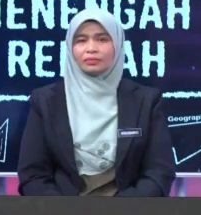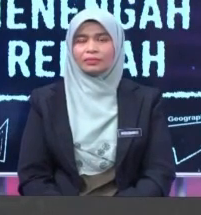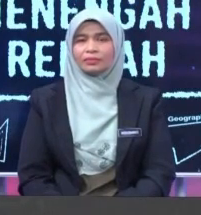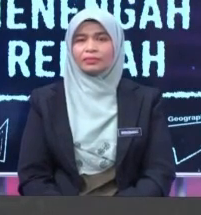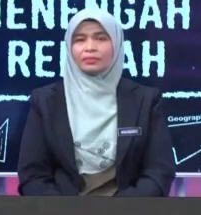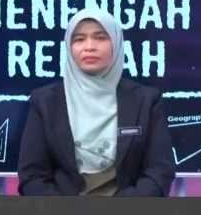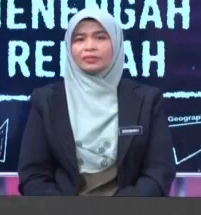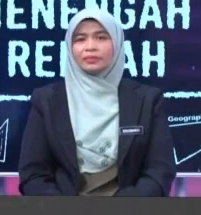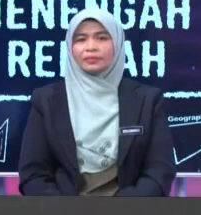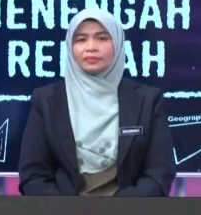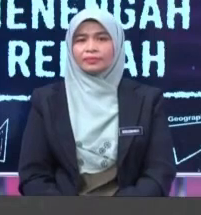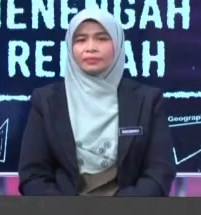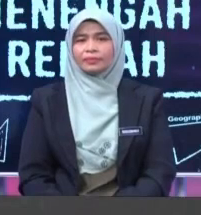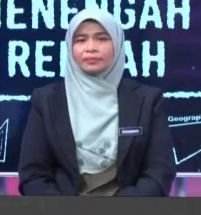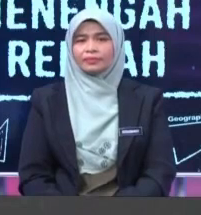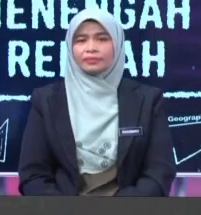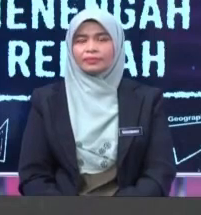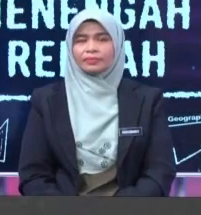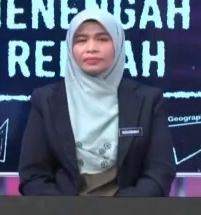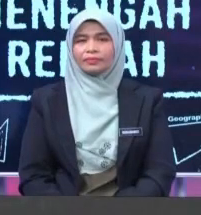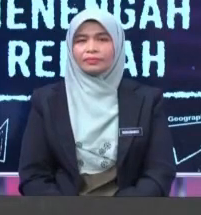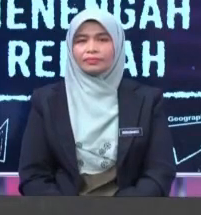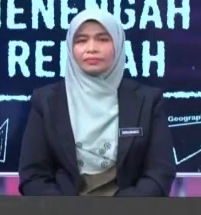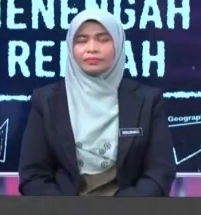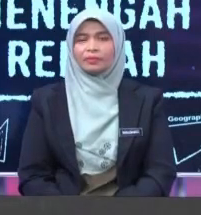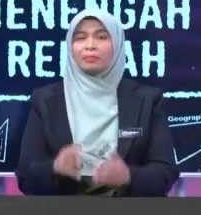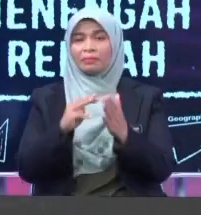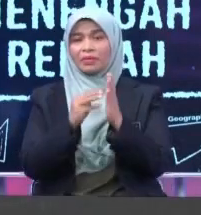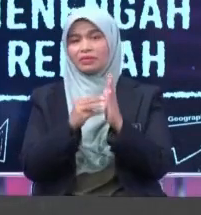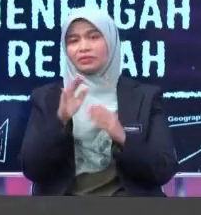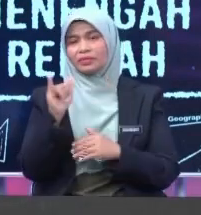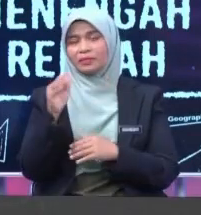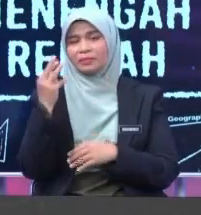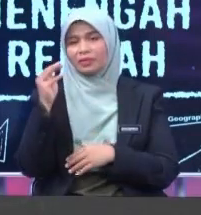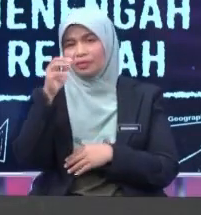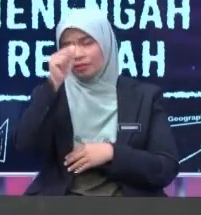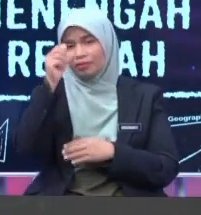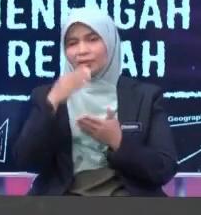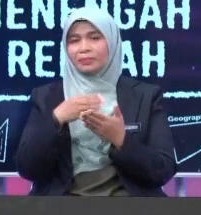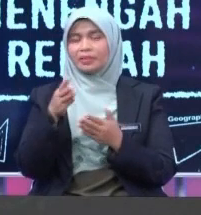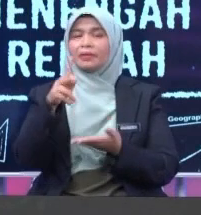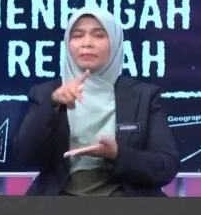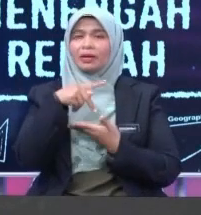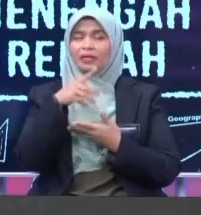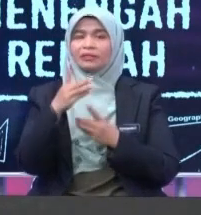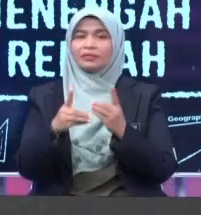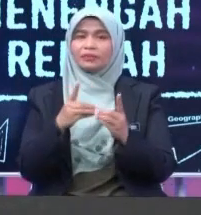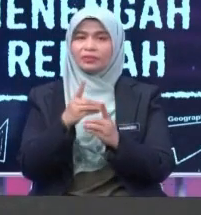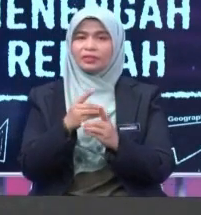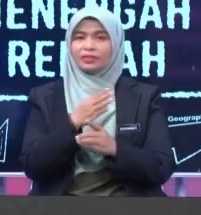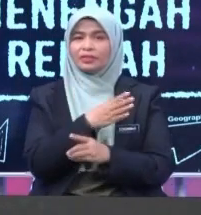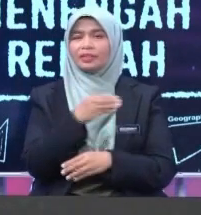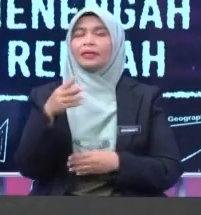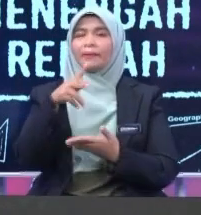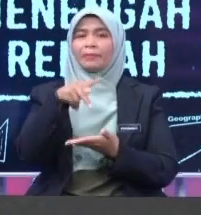المحسنين صدق الله العظيم. Maksudnya, maka Allah memberikan mereka pahala dunia dan pahala akhirat